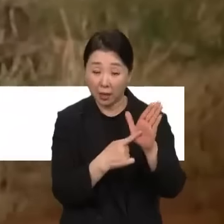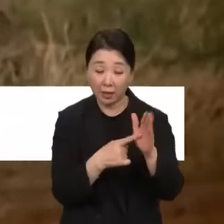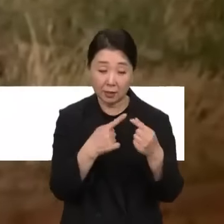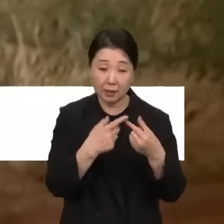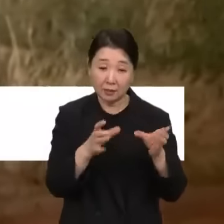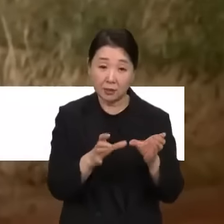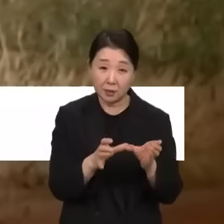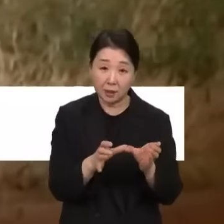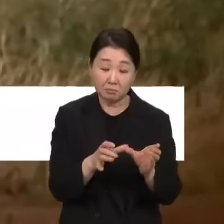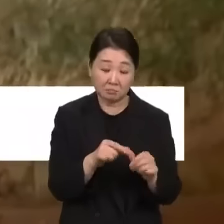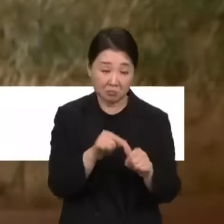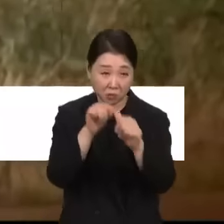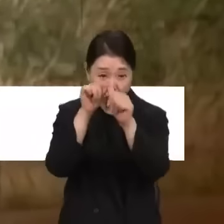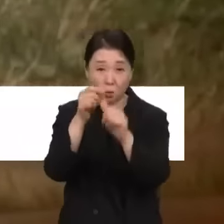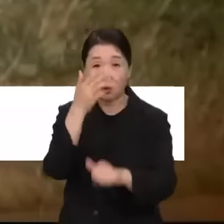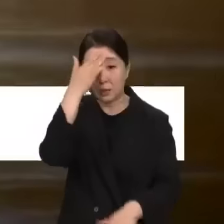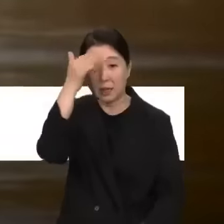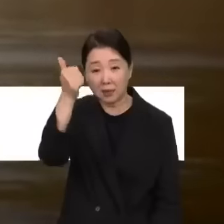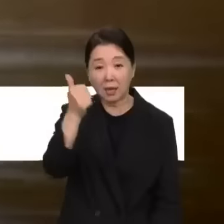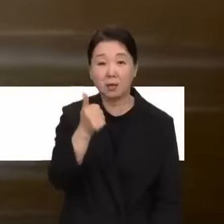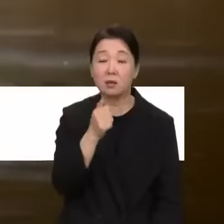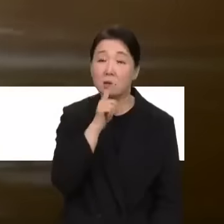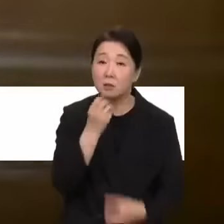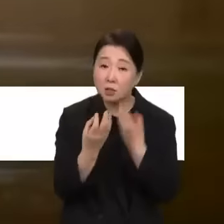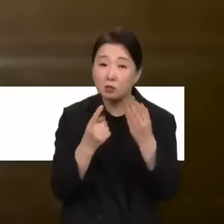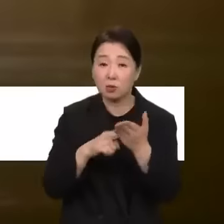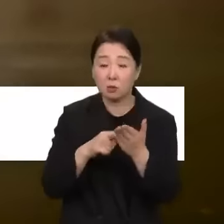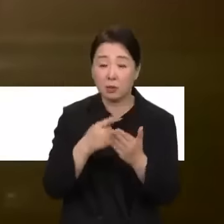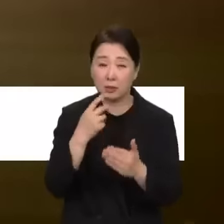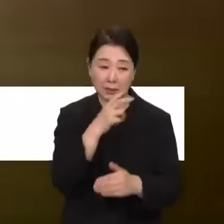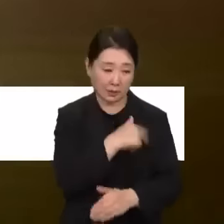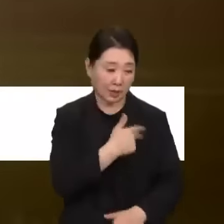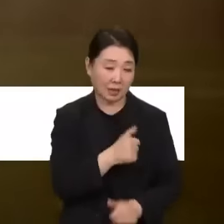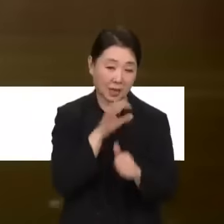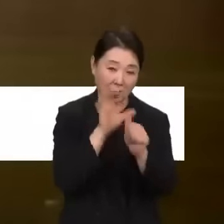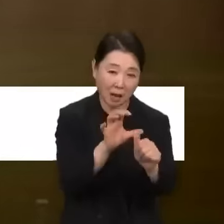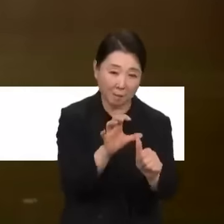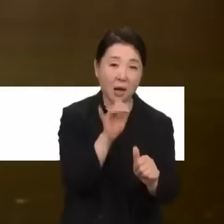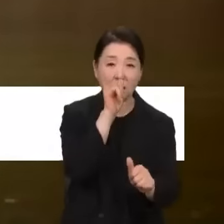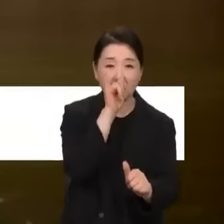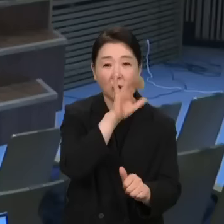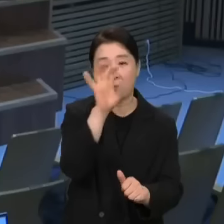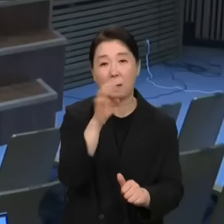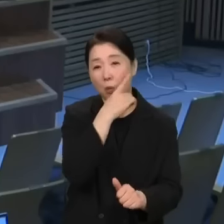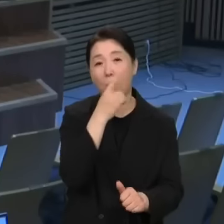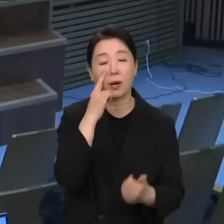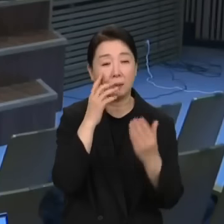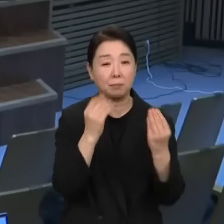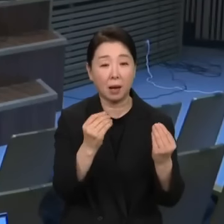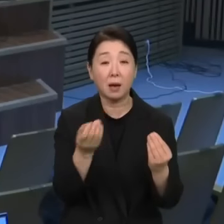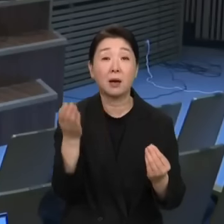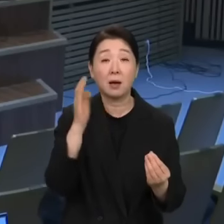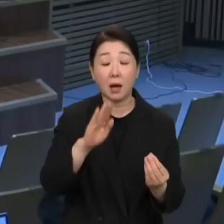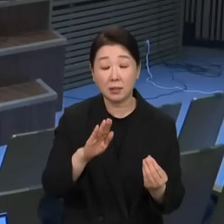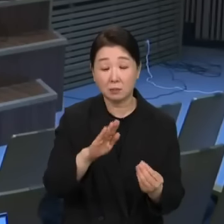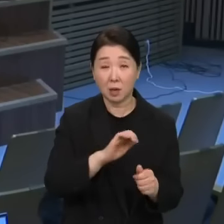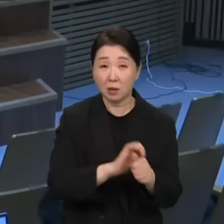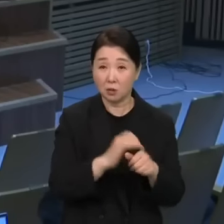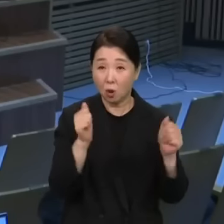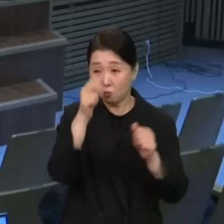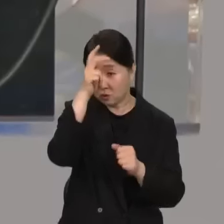1사단 수송대장의 진술처럼 사단장의 압박에 있었다는 내용이 반복적으로 확인된 겁니다. 그러나